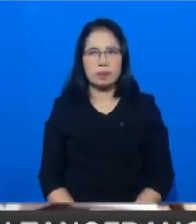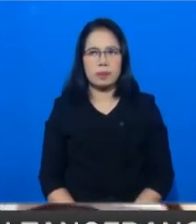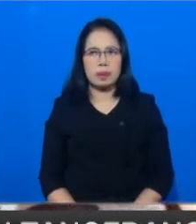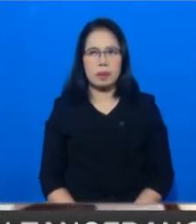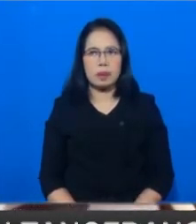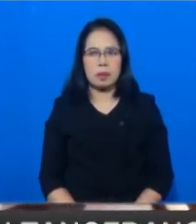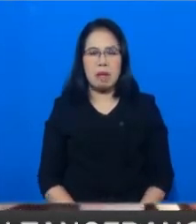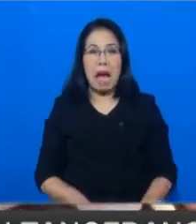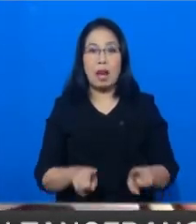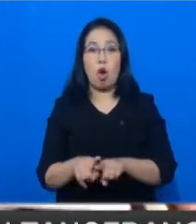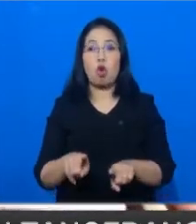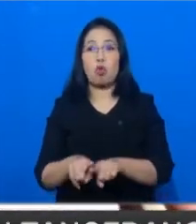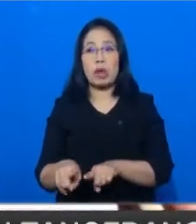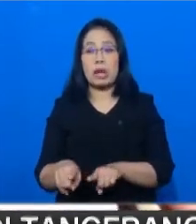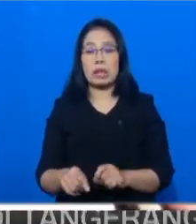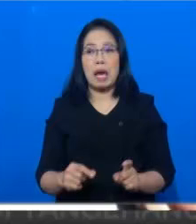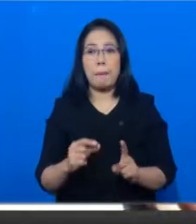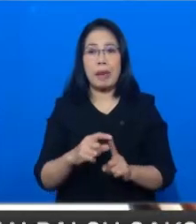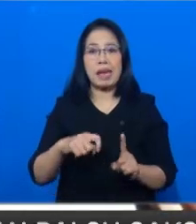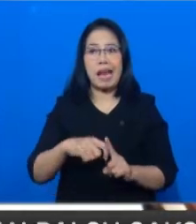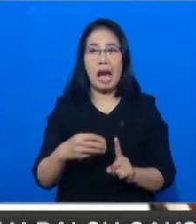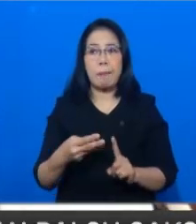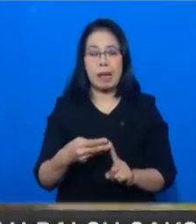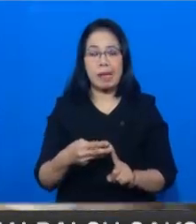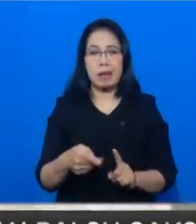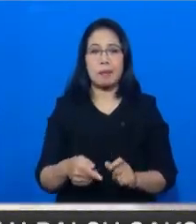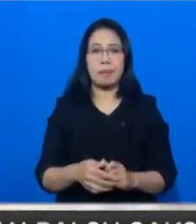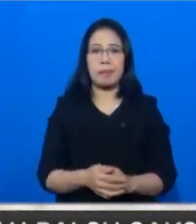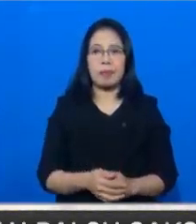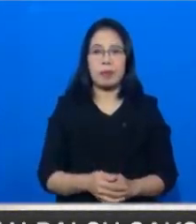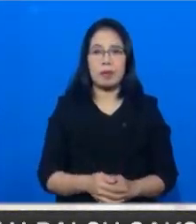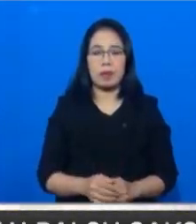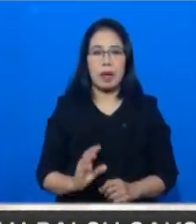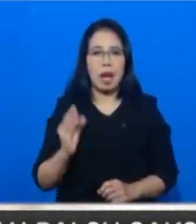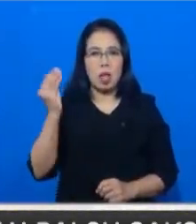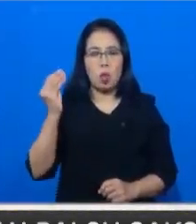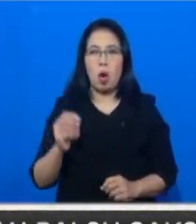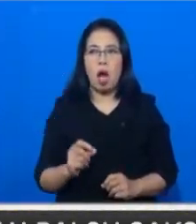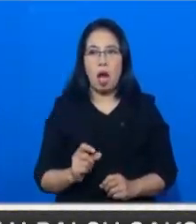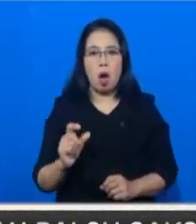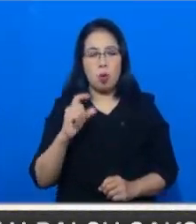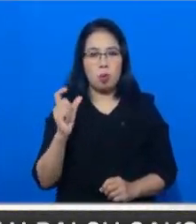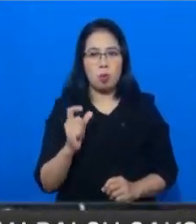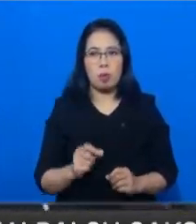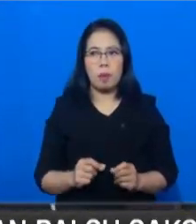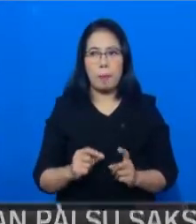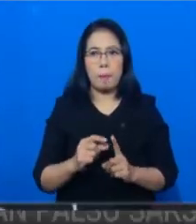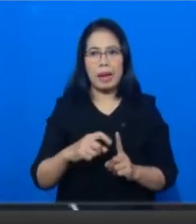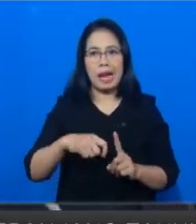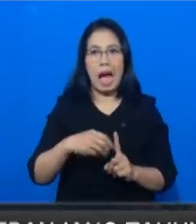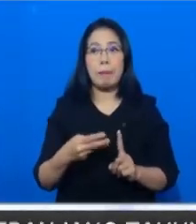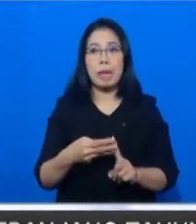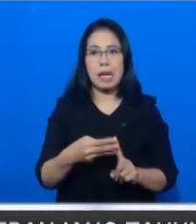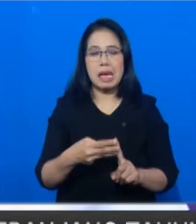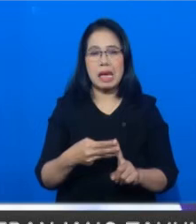Perseteruan antara Ketua Umum Partai Kebangkitan Bangsa Muhaimin Iskandar alias Caimin dengan Ketua Umum PBNU Yahya Khalil Stakuf alias Gus